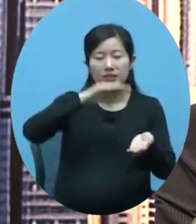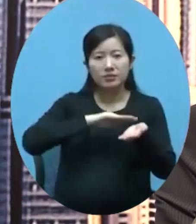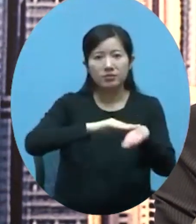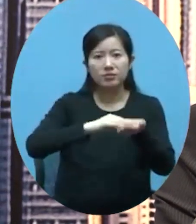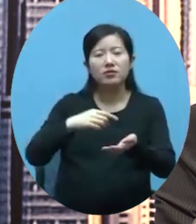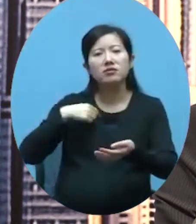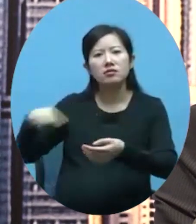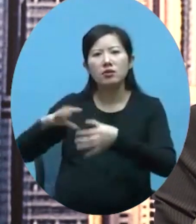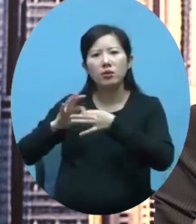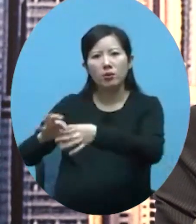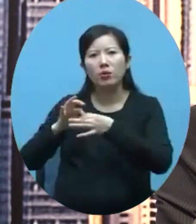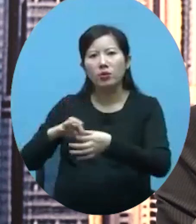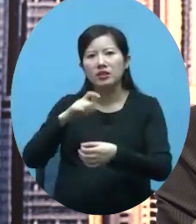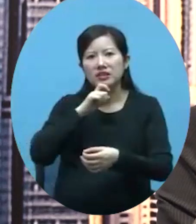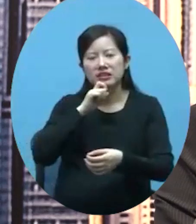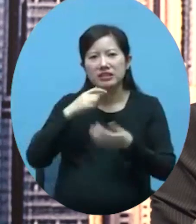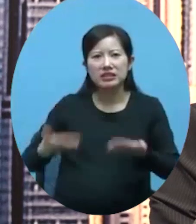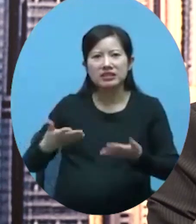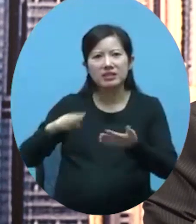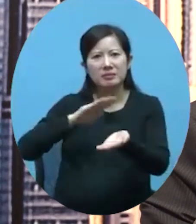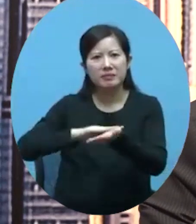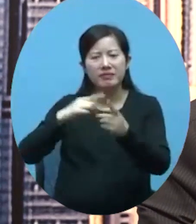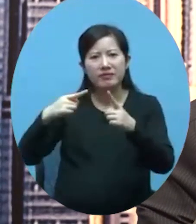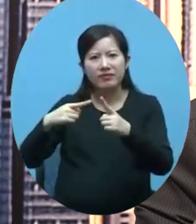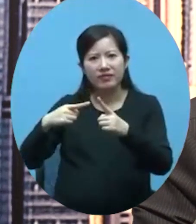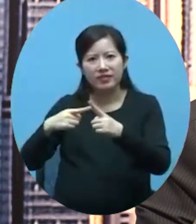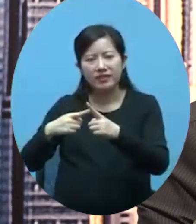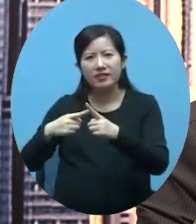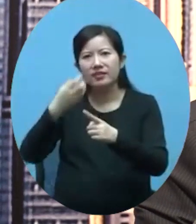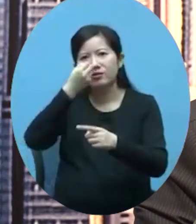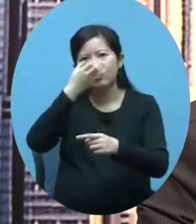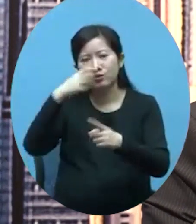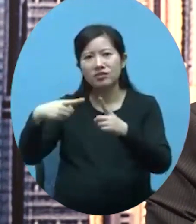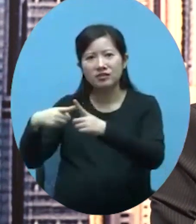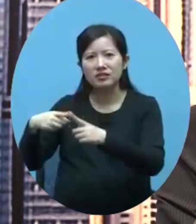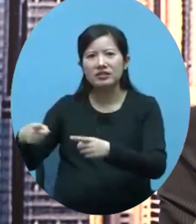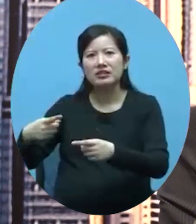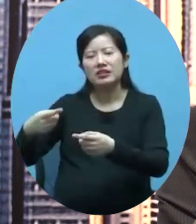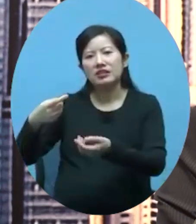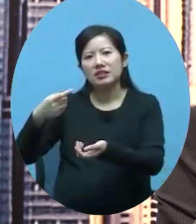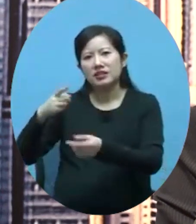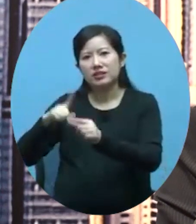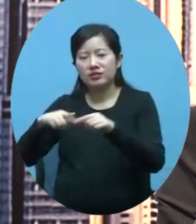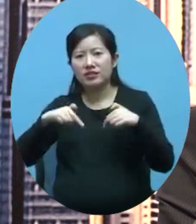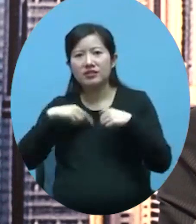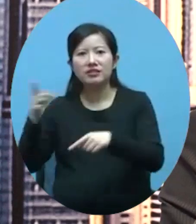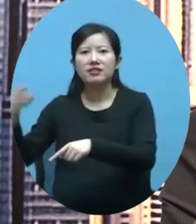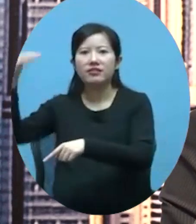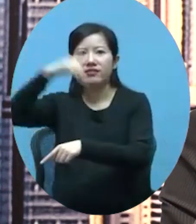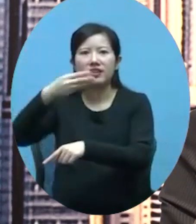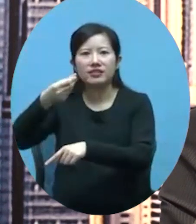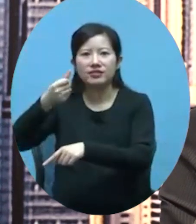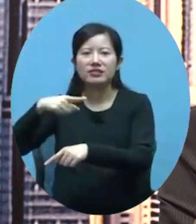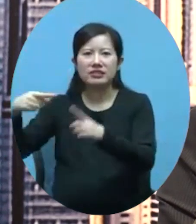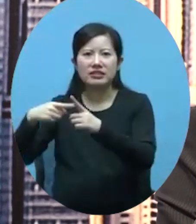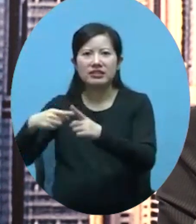这次有多的病人就是多的香港居民去了检疫中心在这个粉岭那我们今早